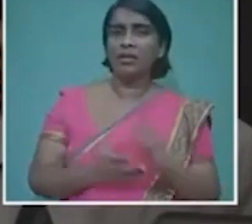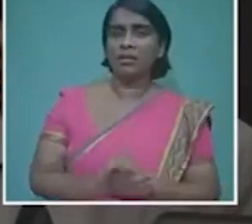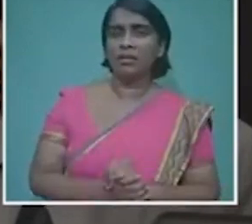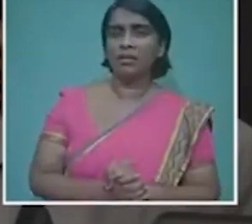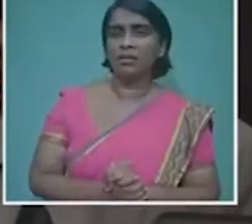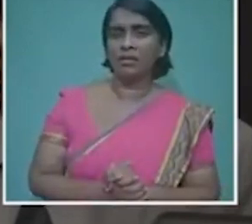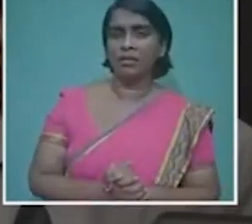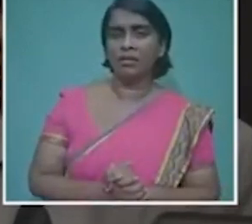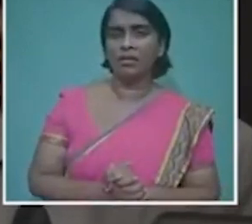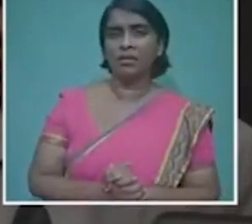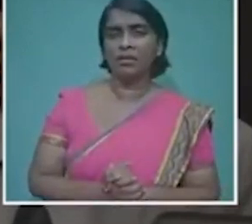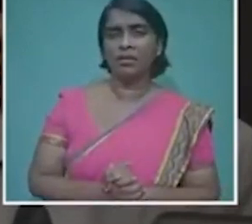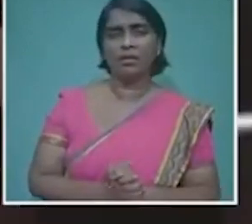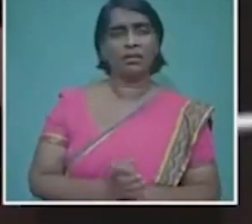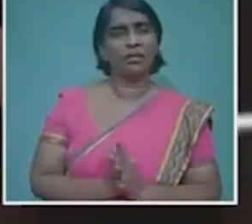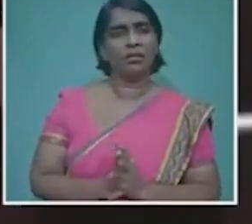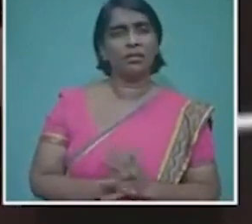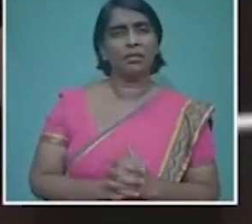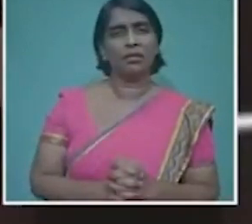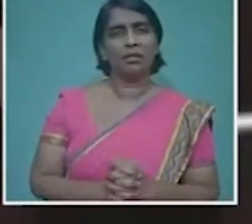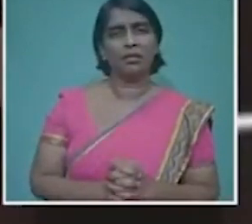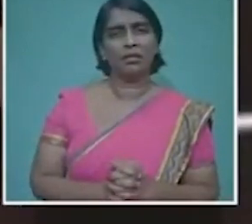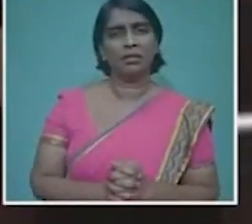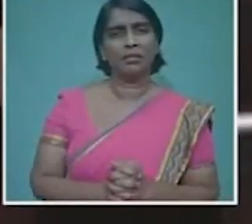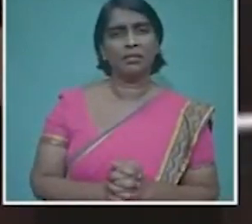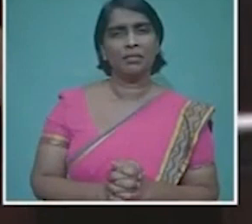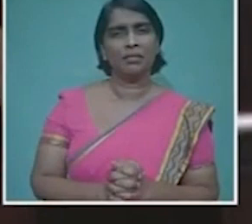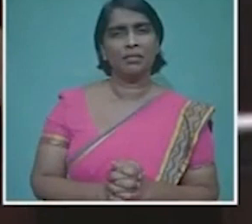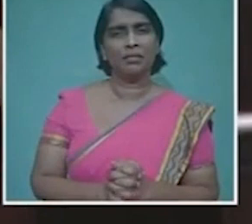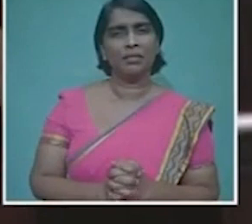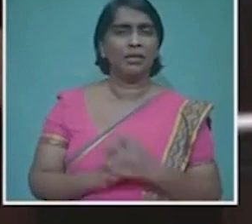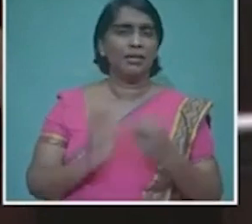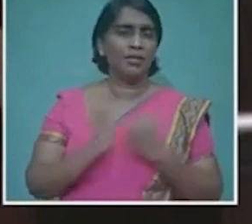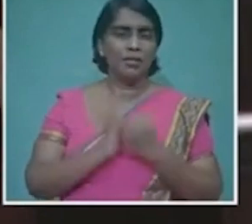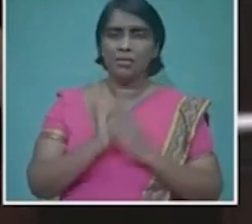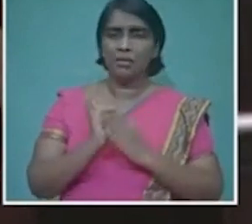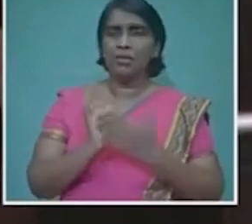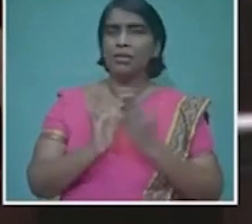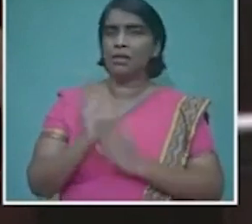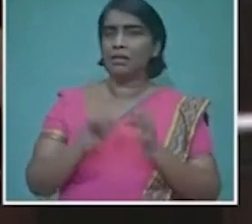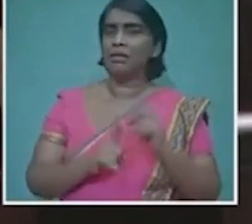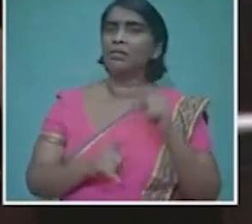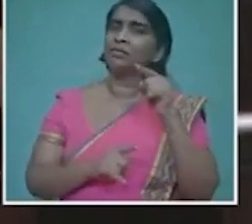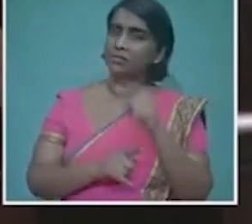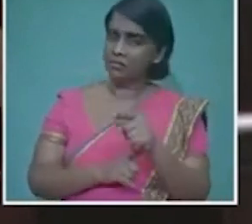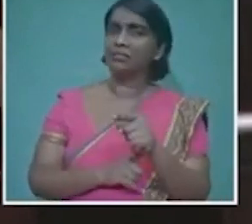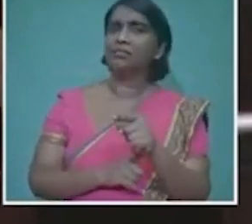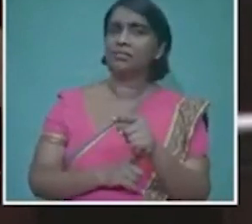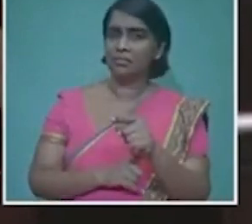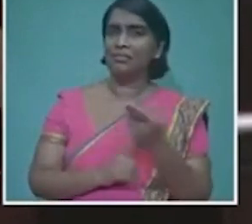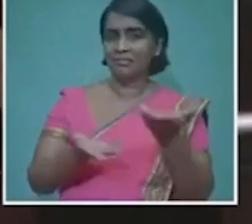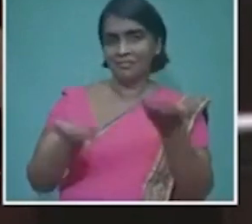இல்லாதொழித்தார். நான் இராணுவத்தை அவமதிக்கும் வகையில் செயற்படவில்லை என்று இராணுவத்திற்காக வரிந்து கொள்பவர்கள் இராணுவத்தின் சம்பளம்